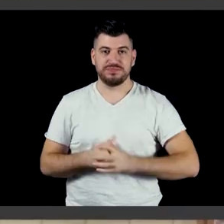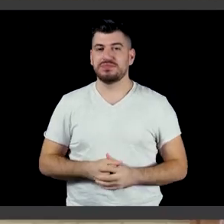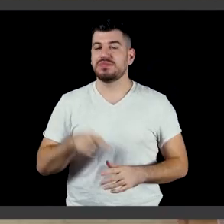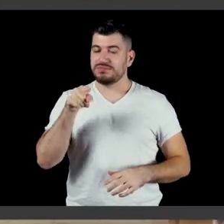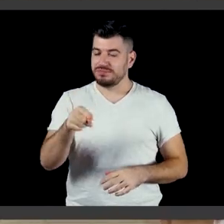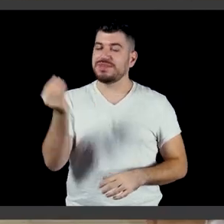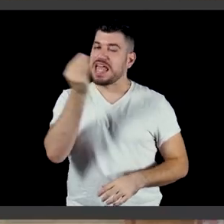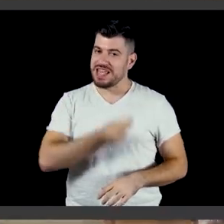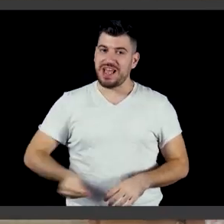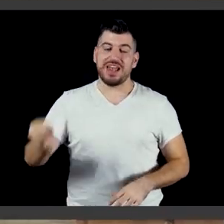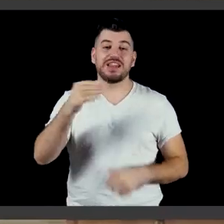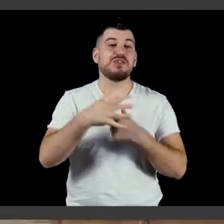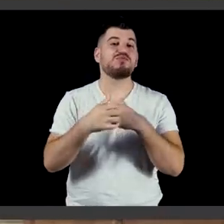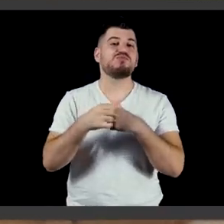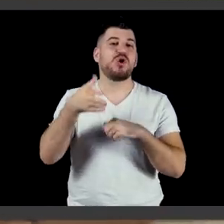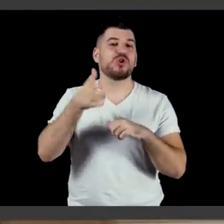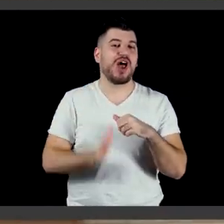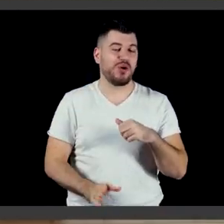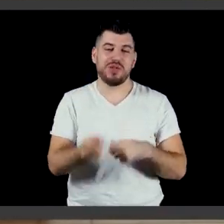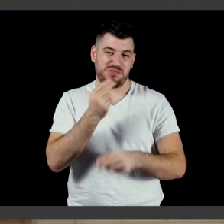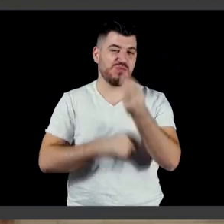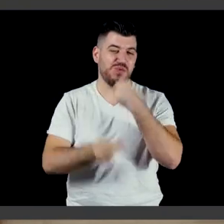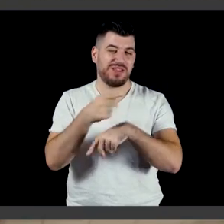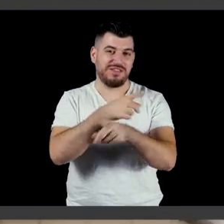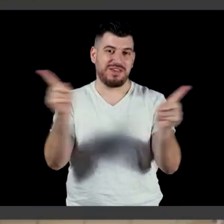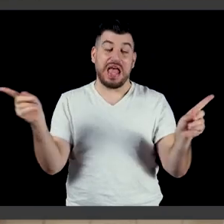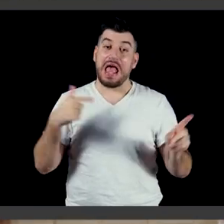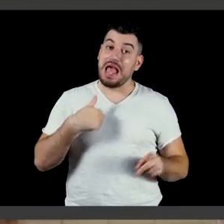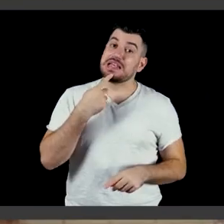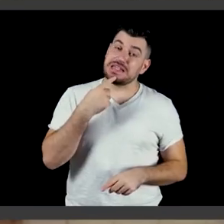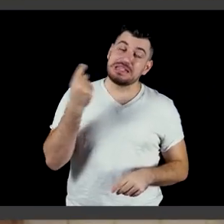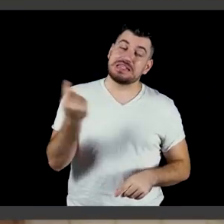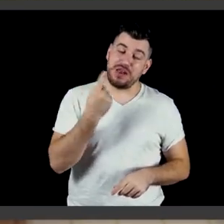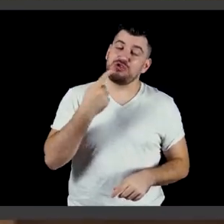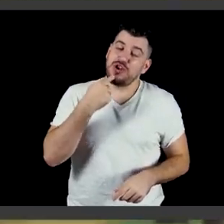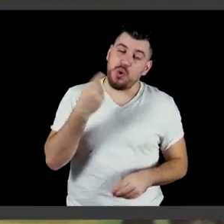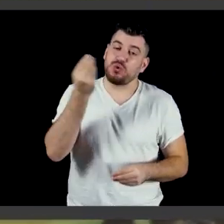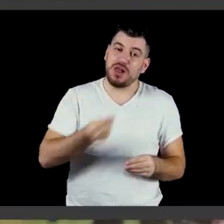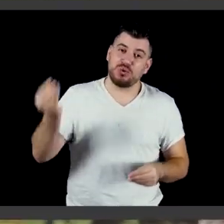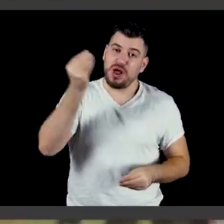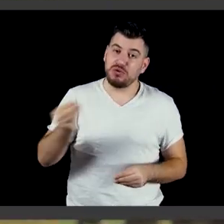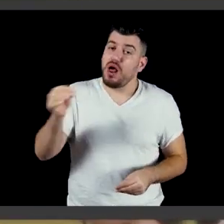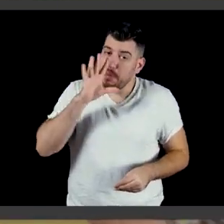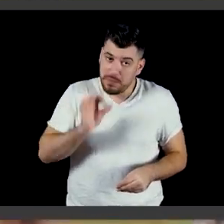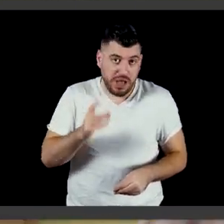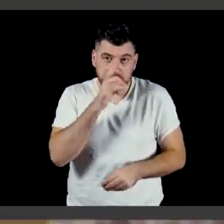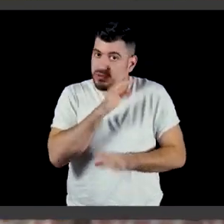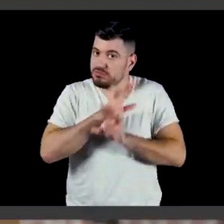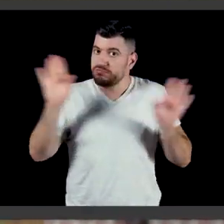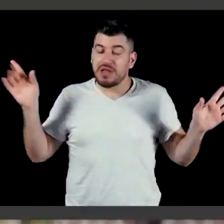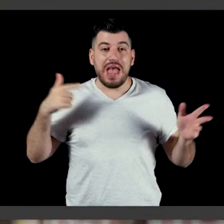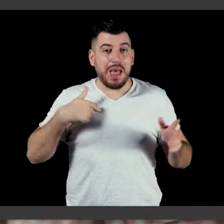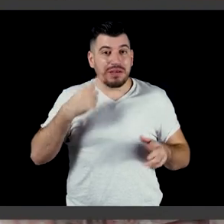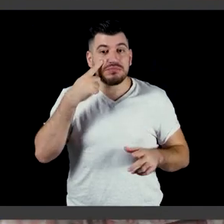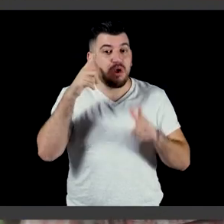καλύτερη πορτοκαλόπιτα που έχετε φάει. Ξέρω ότι όλη την ώρα ακούτε αυτό το πράγμα, ότι θα κάνουμε το καλύτερο, αλλά δεν δίνουμε κάτι ψεύτικο, γιατί δοκιμάζουμε πάρα